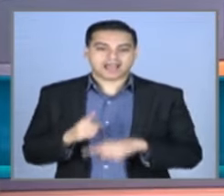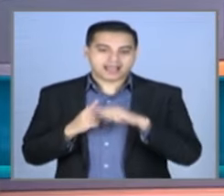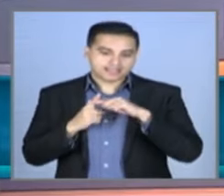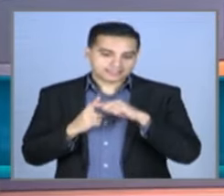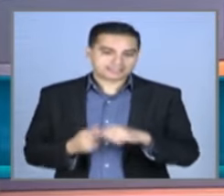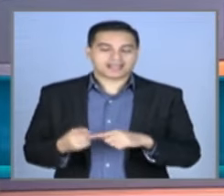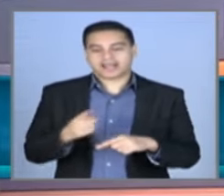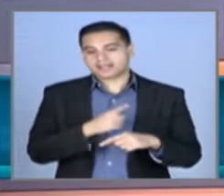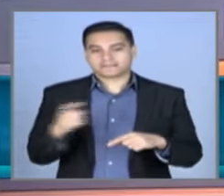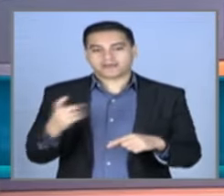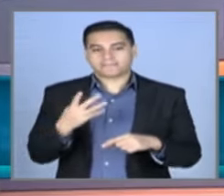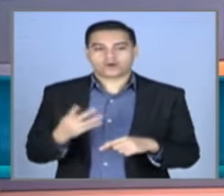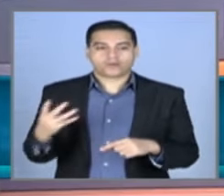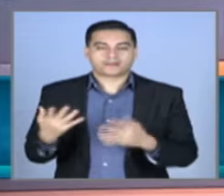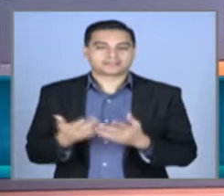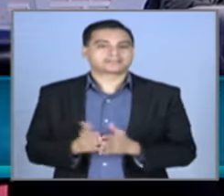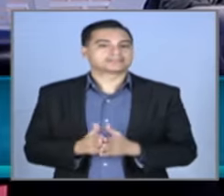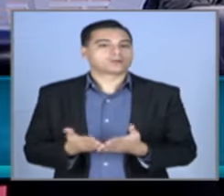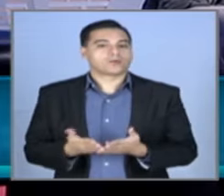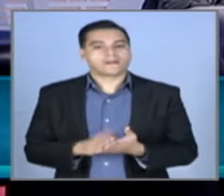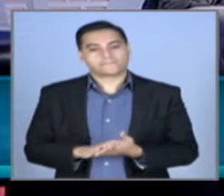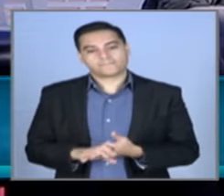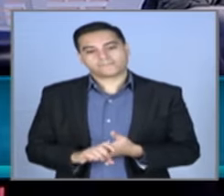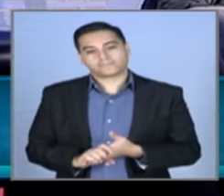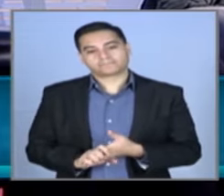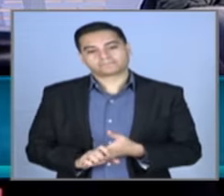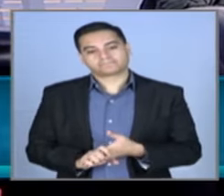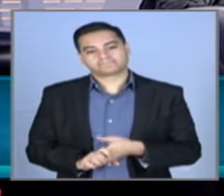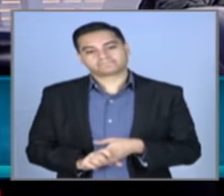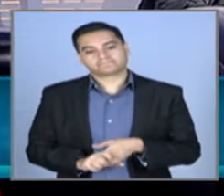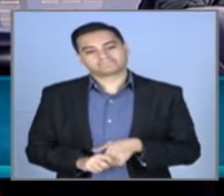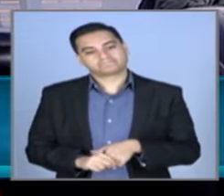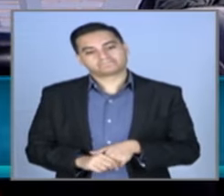6 زائد 144 يساوي كام؟